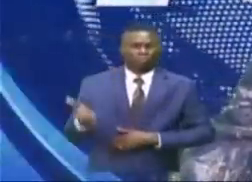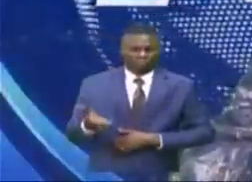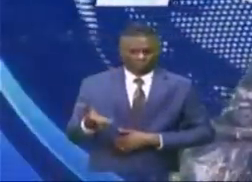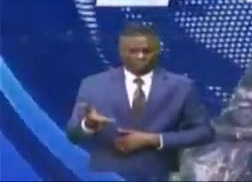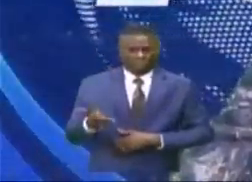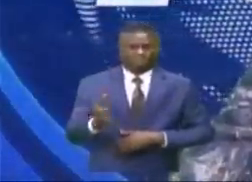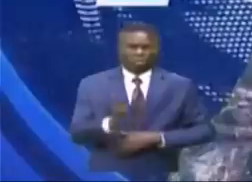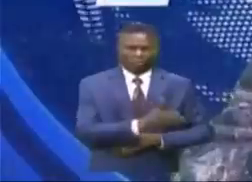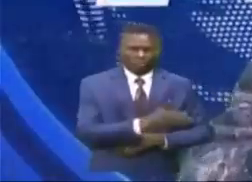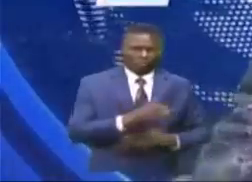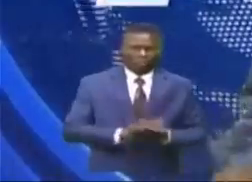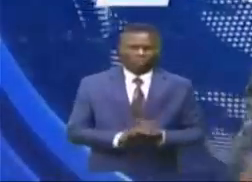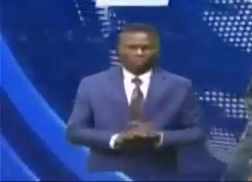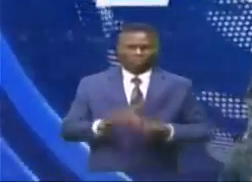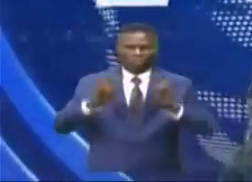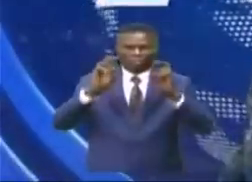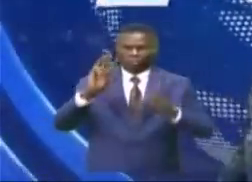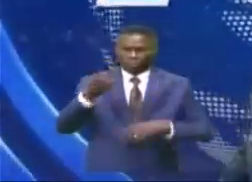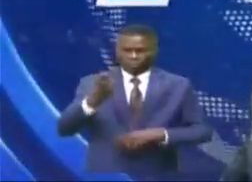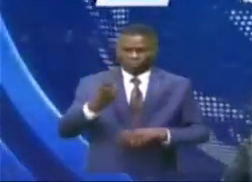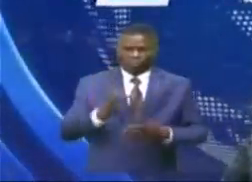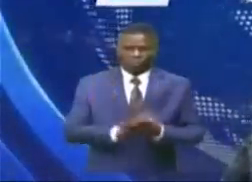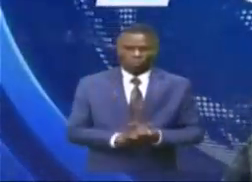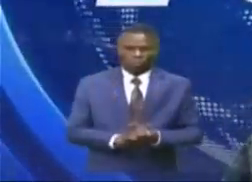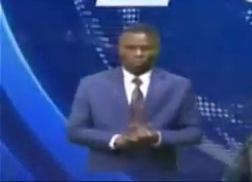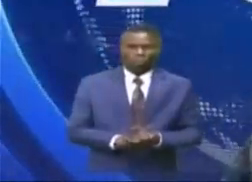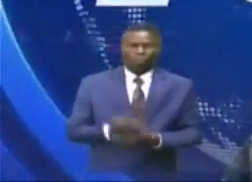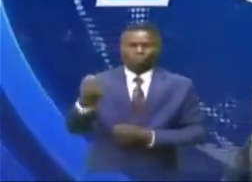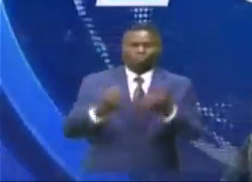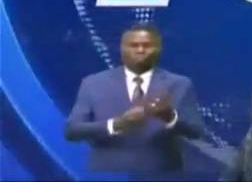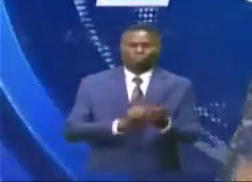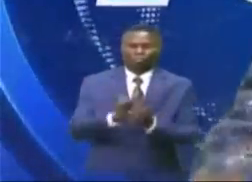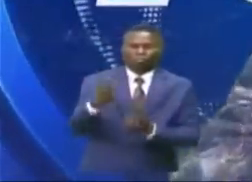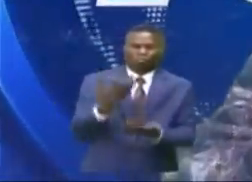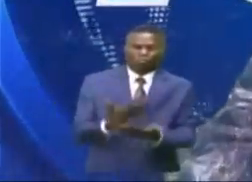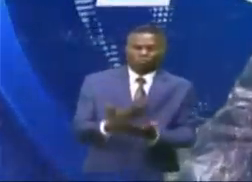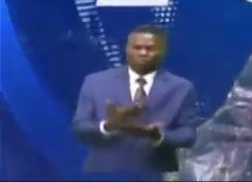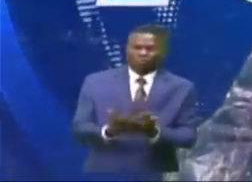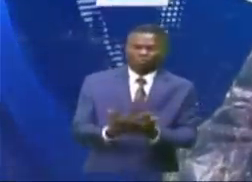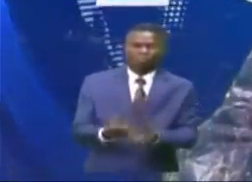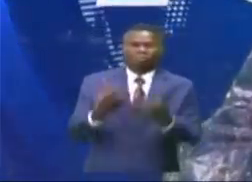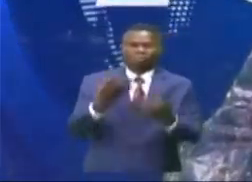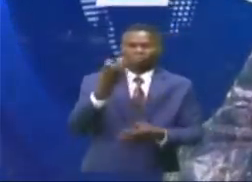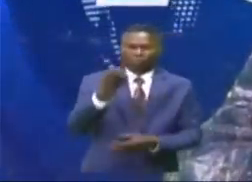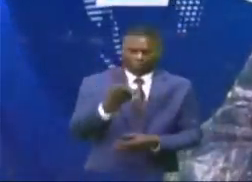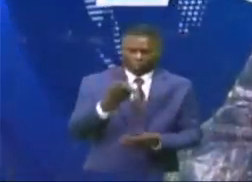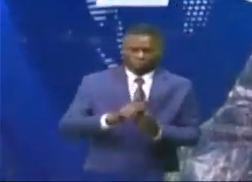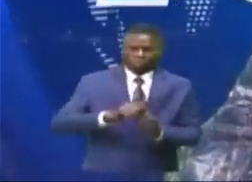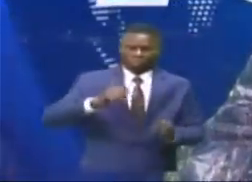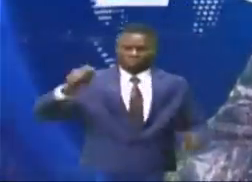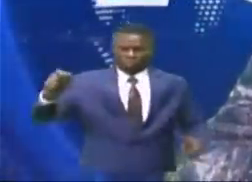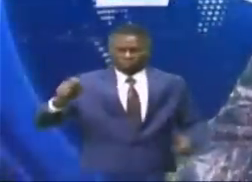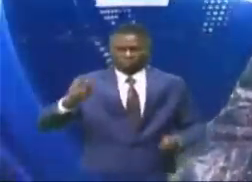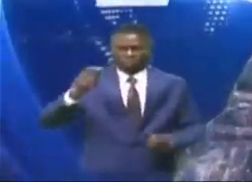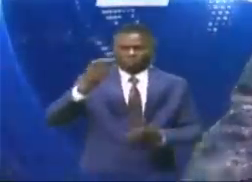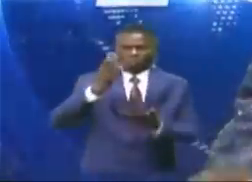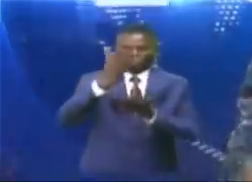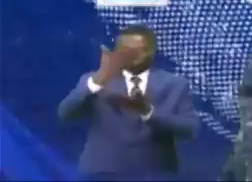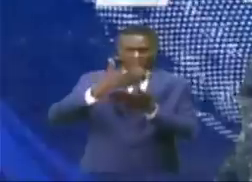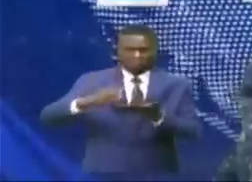autorisé. 3. La vitesse autorisée sur ces ouvrages est de 40 km par